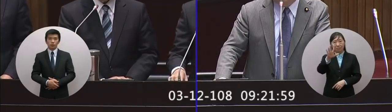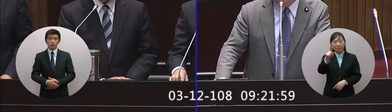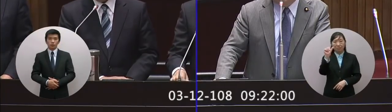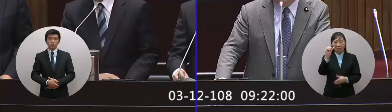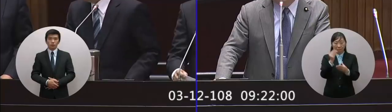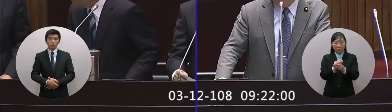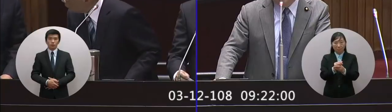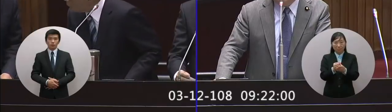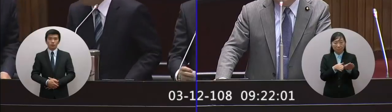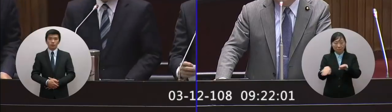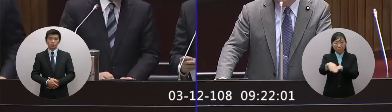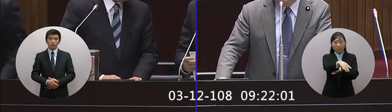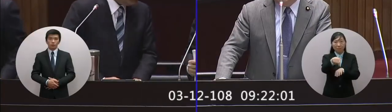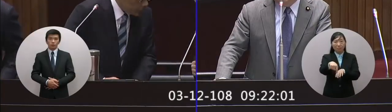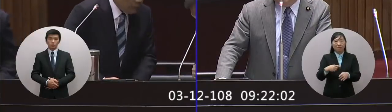的五股交流道。